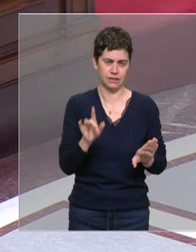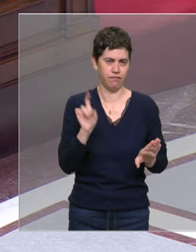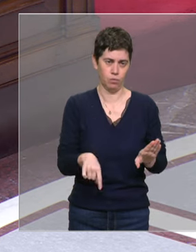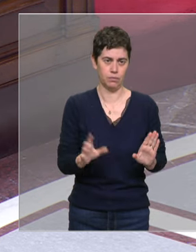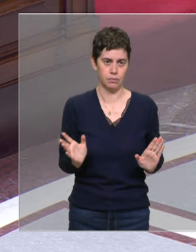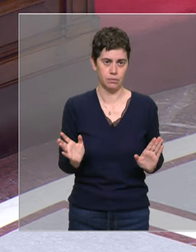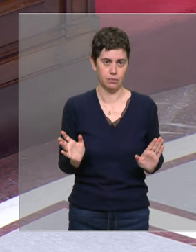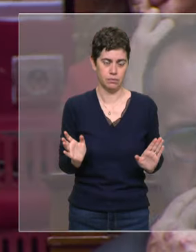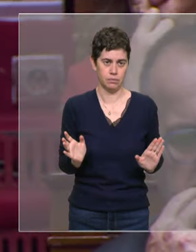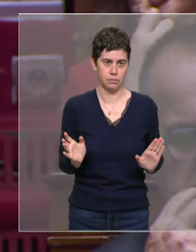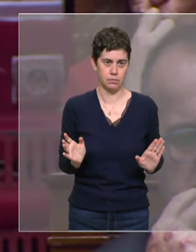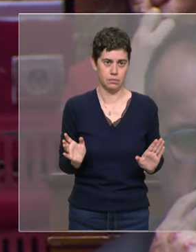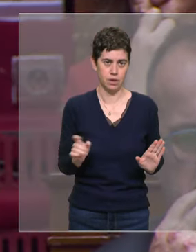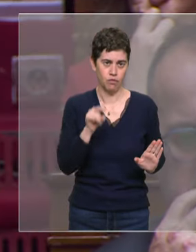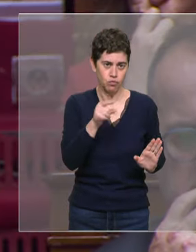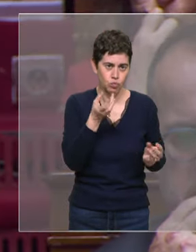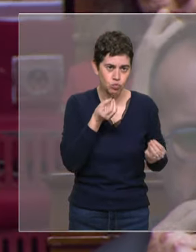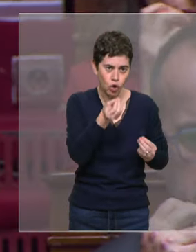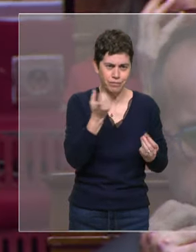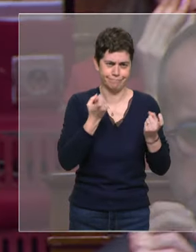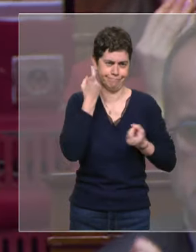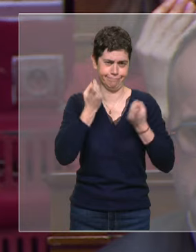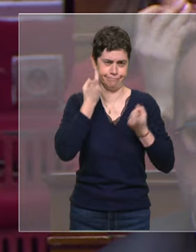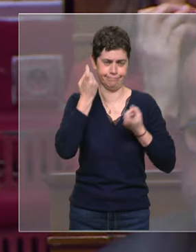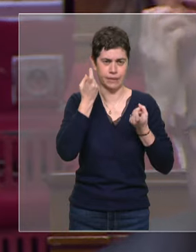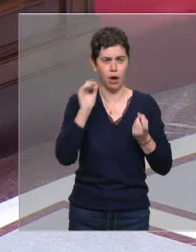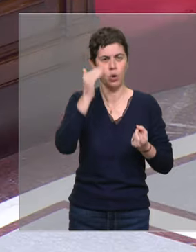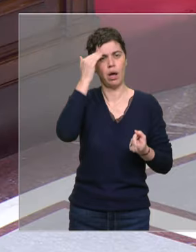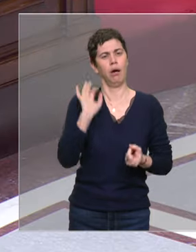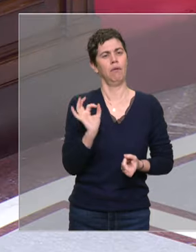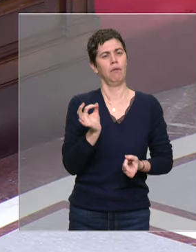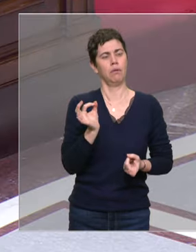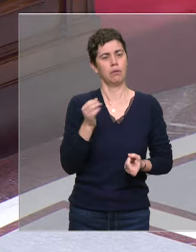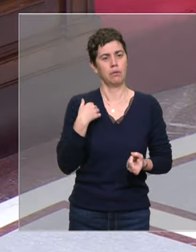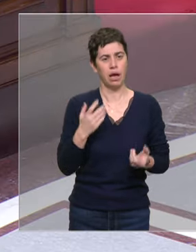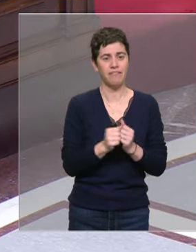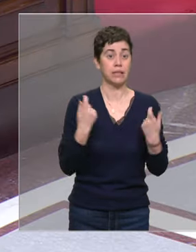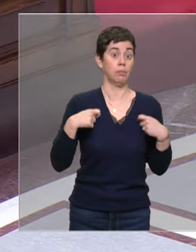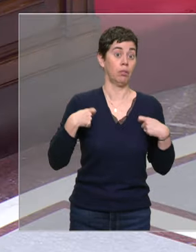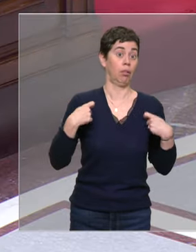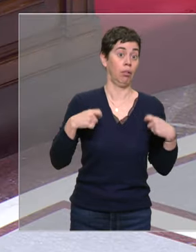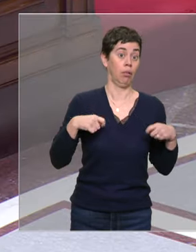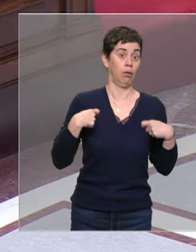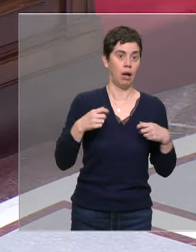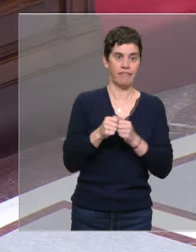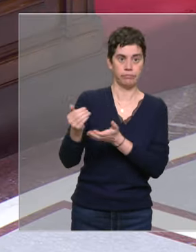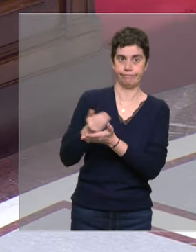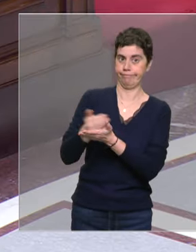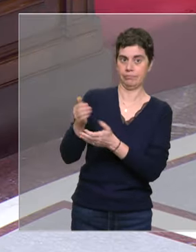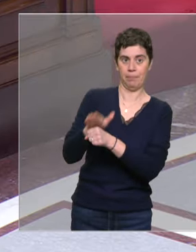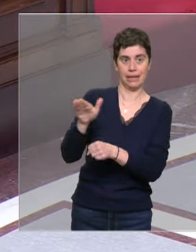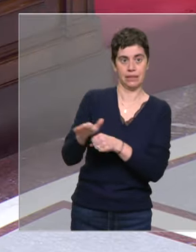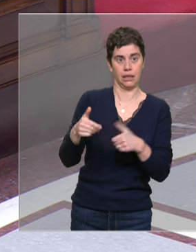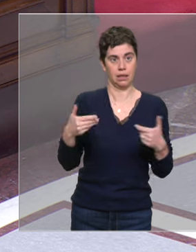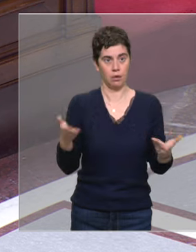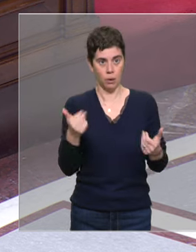l'esprit de responsabilité devrait vous conduire à reconnaître que quand on dépense trop et qu'on n'a pas les recettes en face, on ne garantit